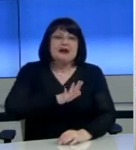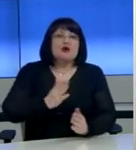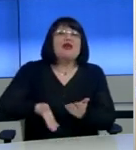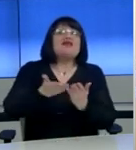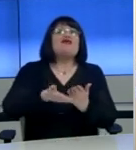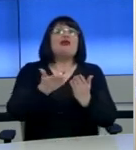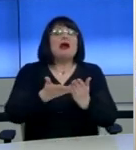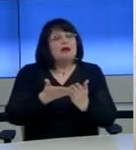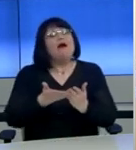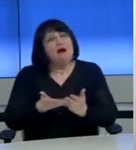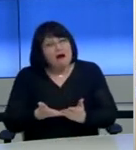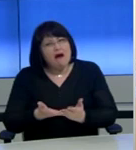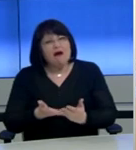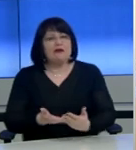βοηθά,